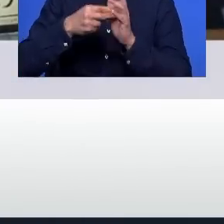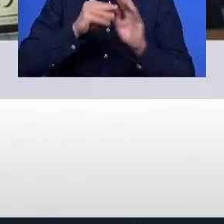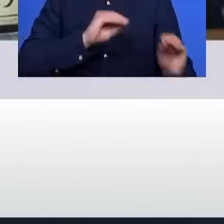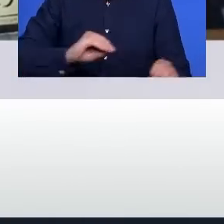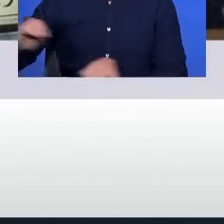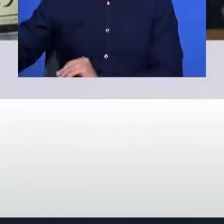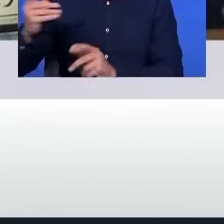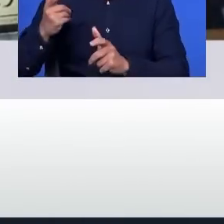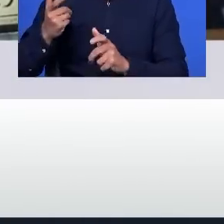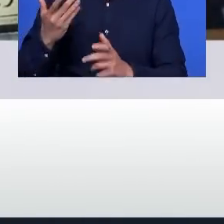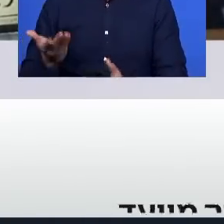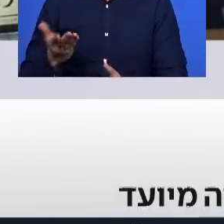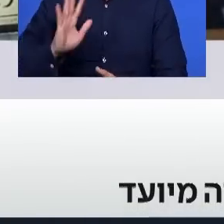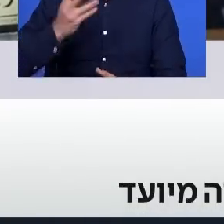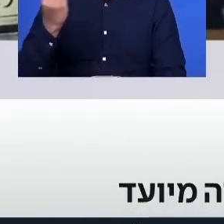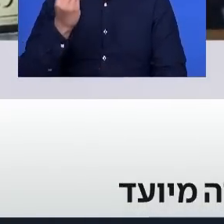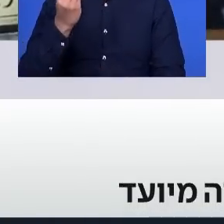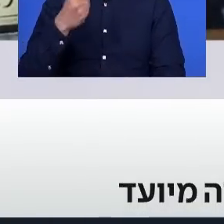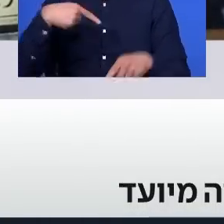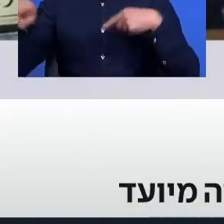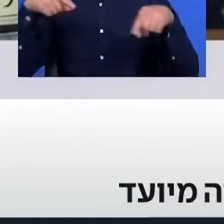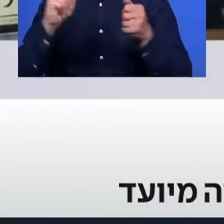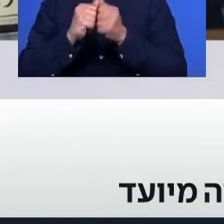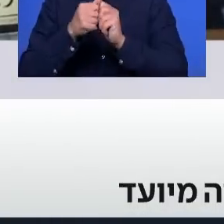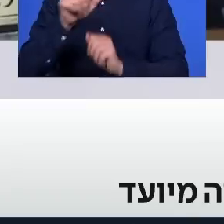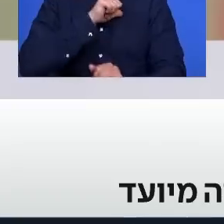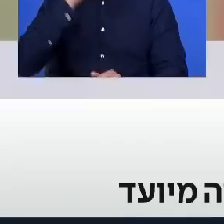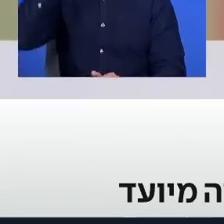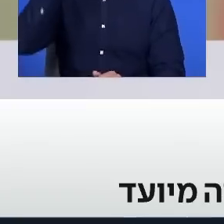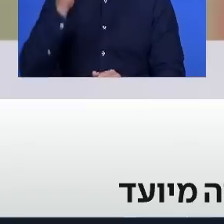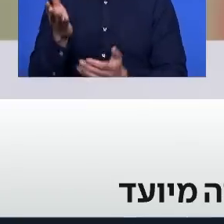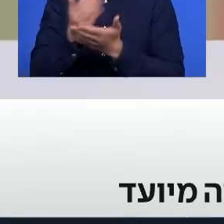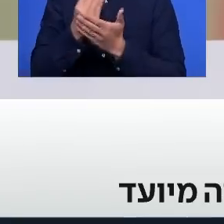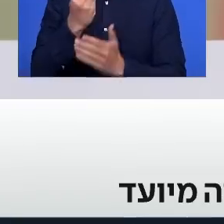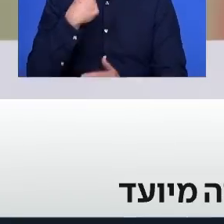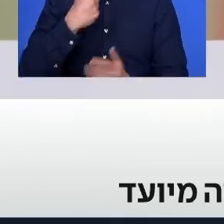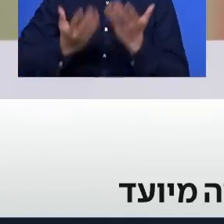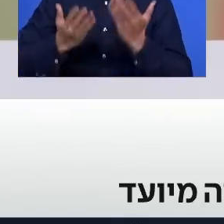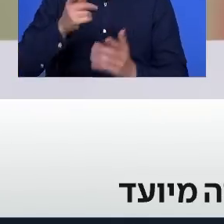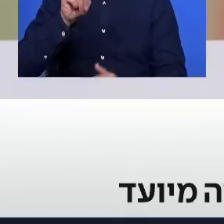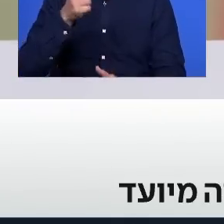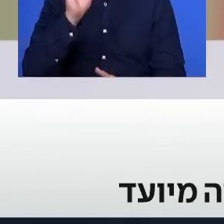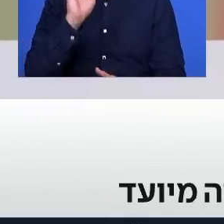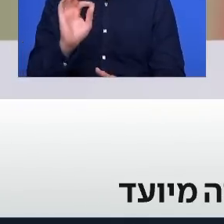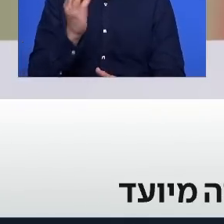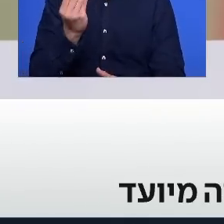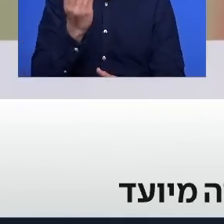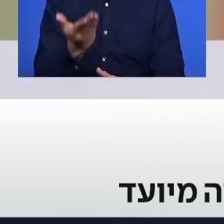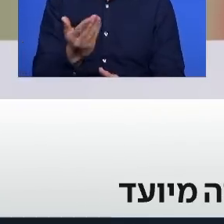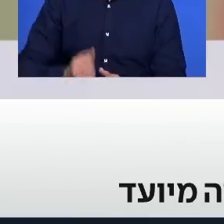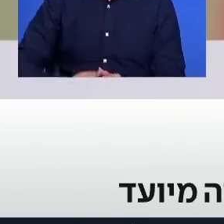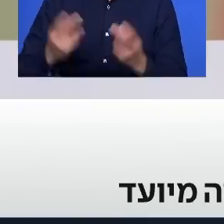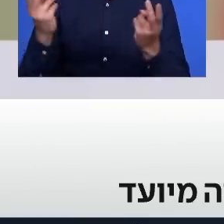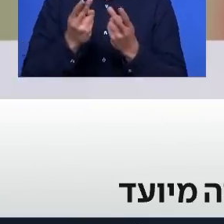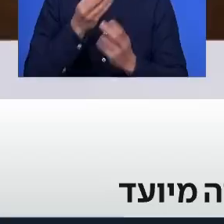את הנשק הזה, האם מישהו יפעיל אותו, או שהוא עושה את זה עבור כסף. כרגע אני מבין שההנחה היא שזה עבור כסף, וכמובן